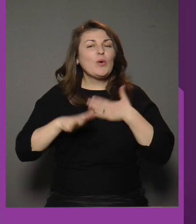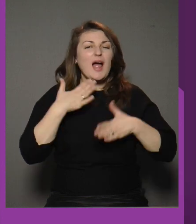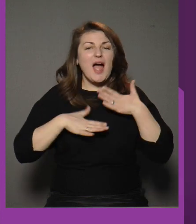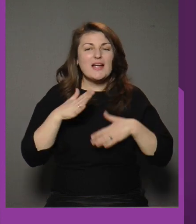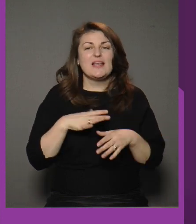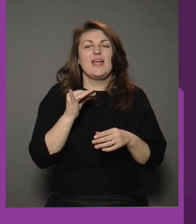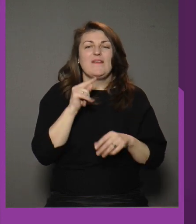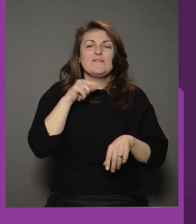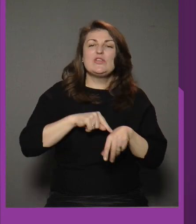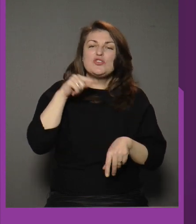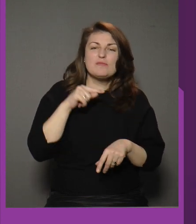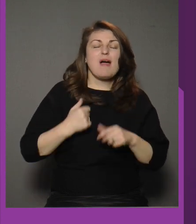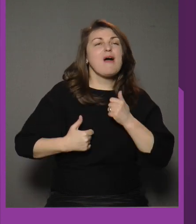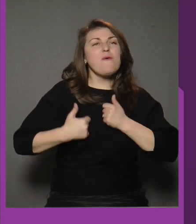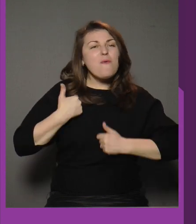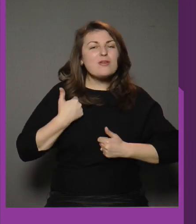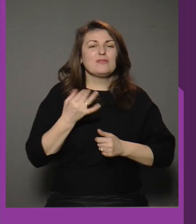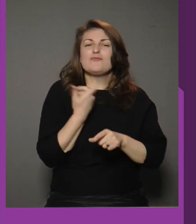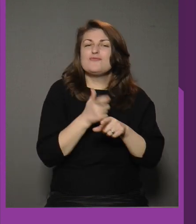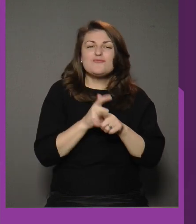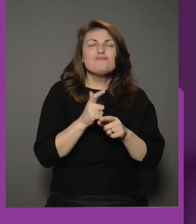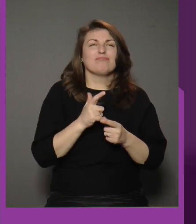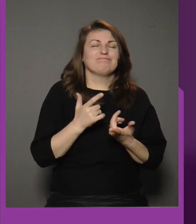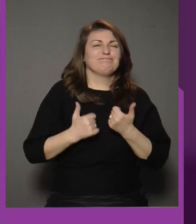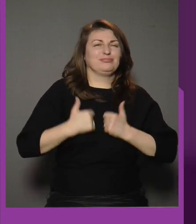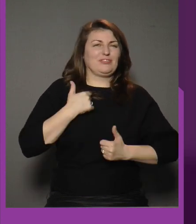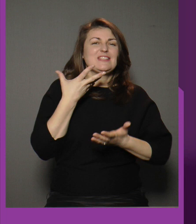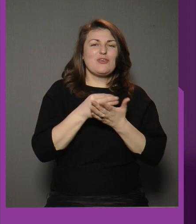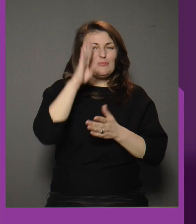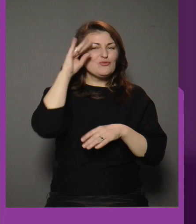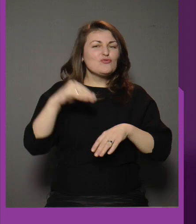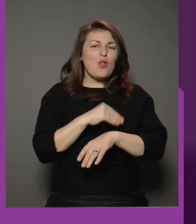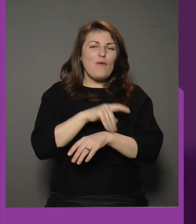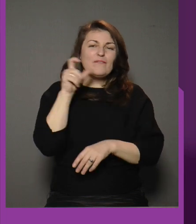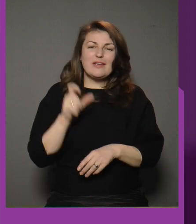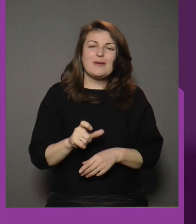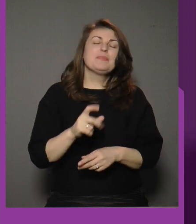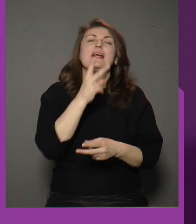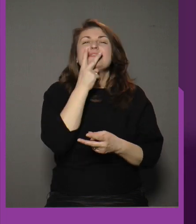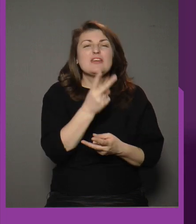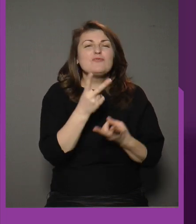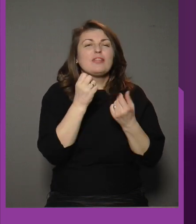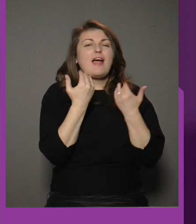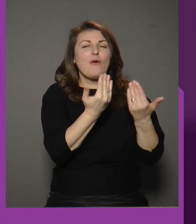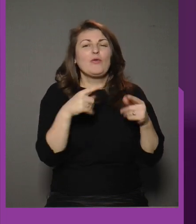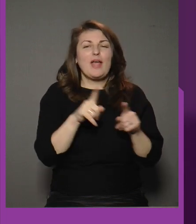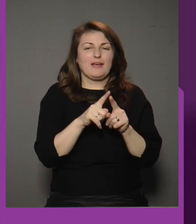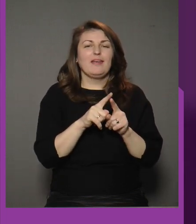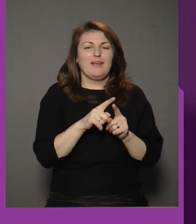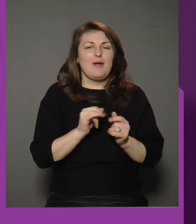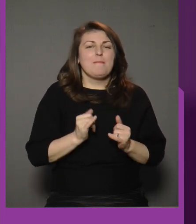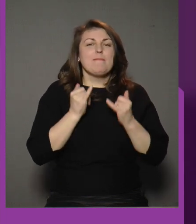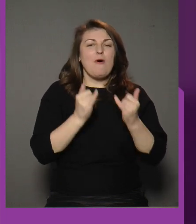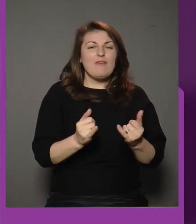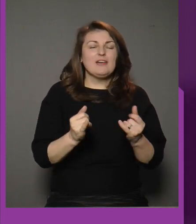І відчуваємо гордість, і дуже пишаюсь своїм чоловіком. Зважаючи, знаєте, на його такий поважний спортивний